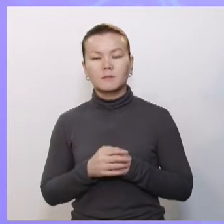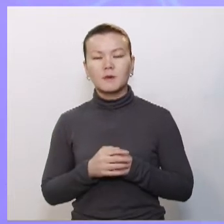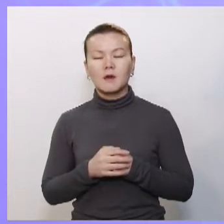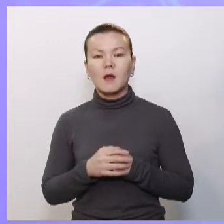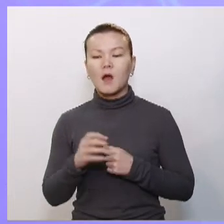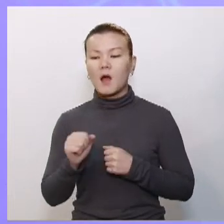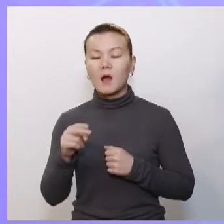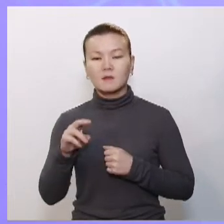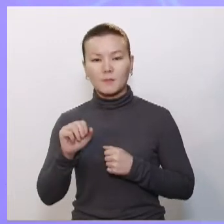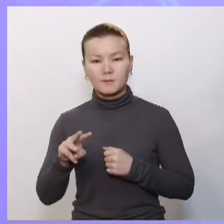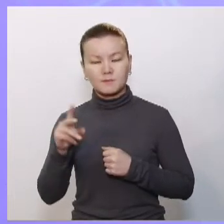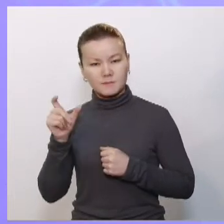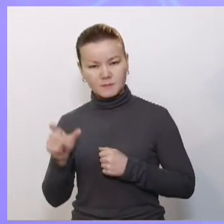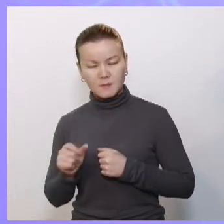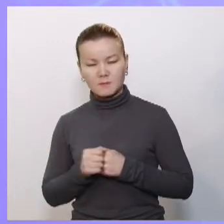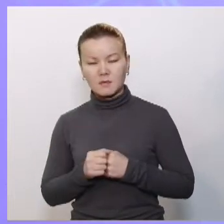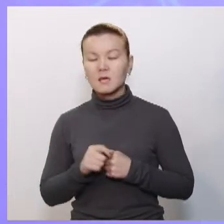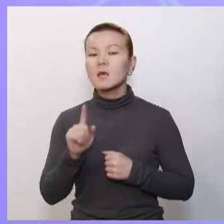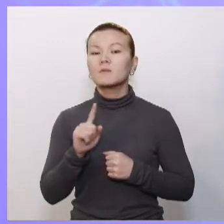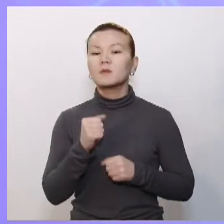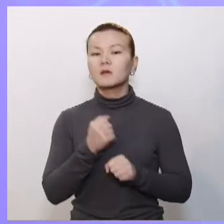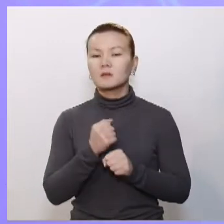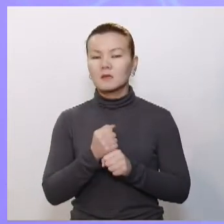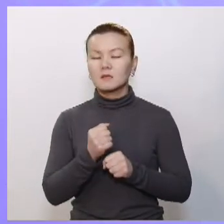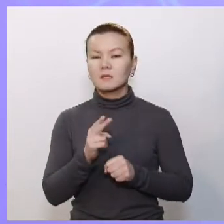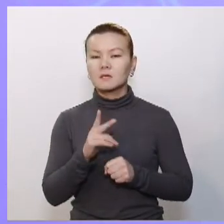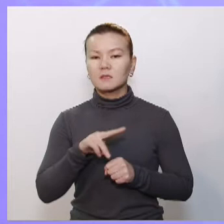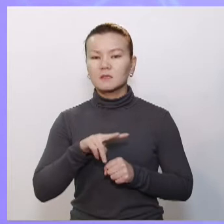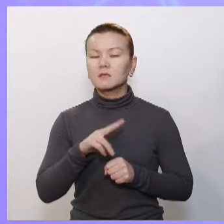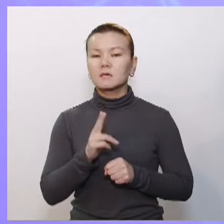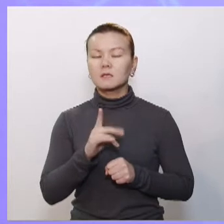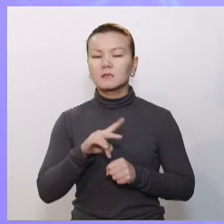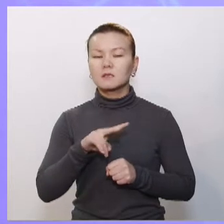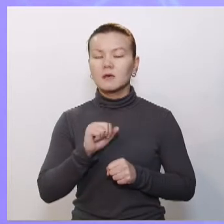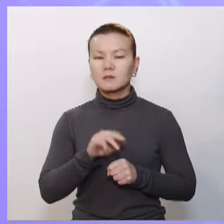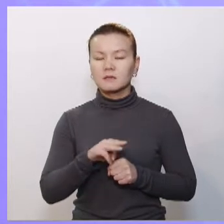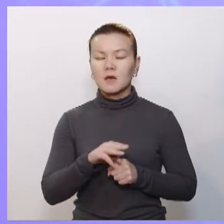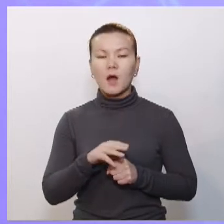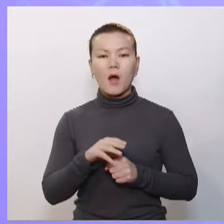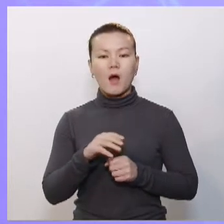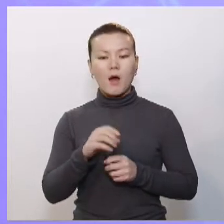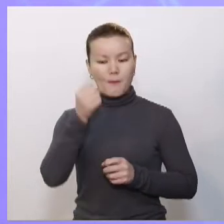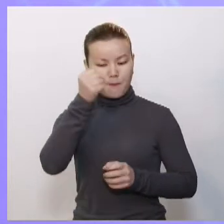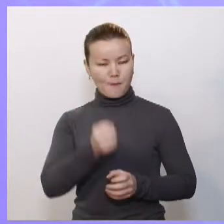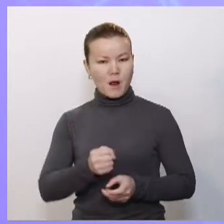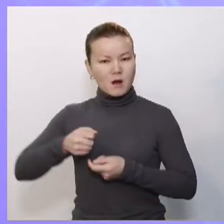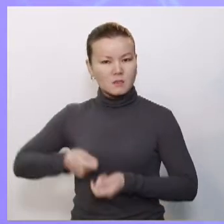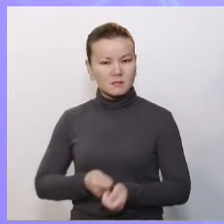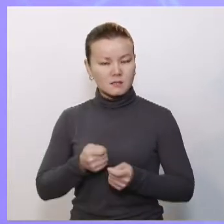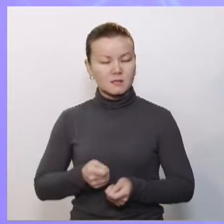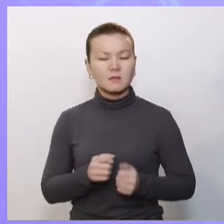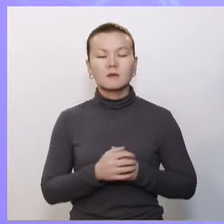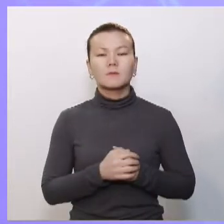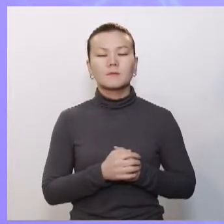адам эмне кылат? Бак тигет. Ким? Эл